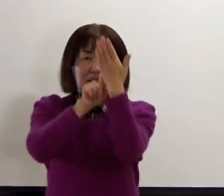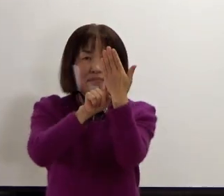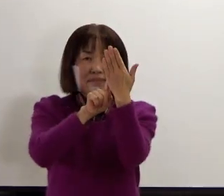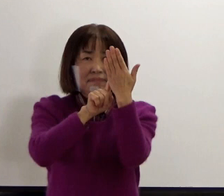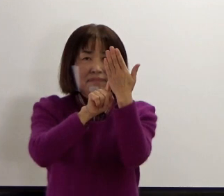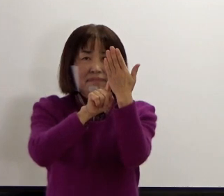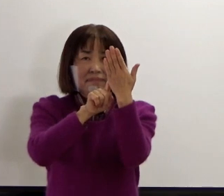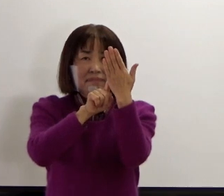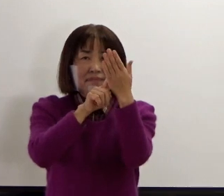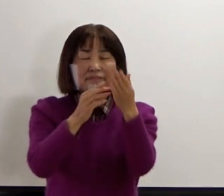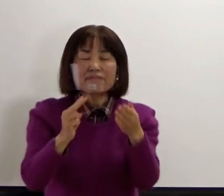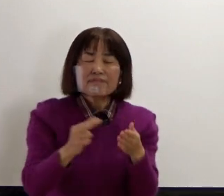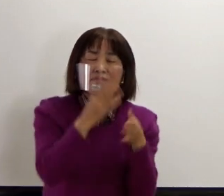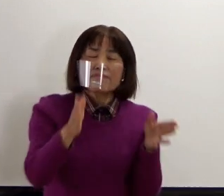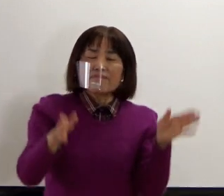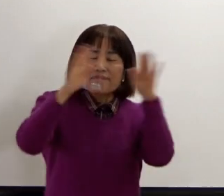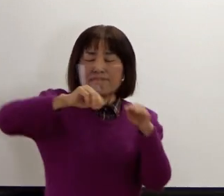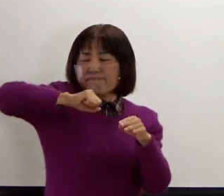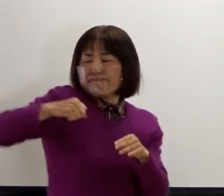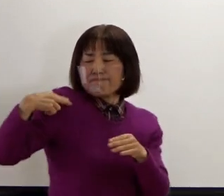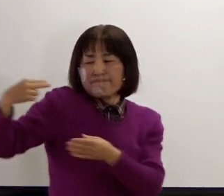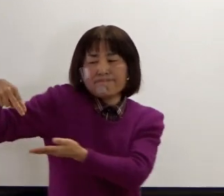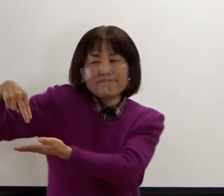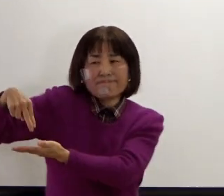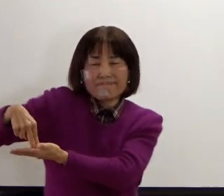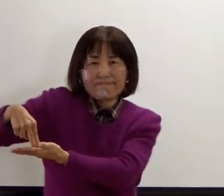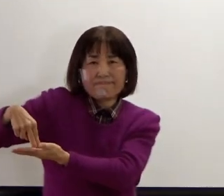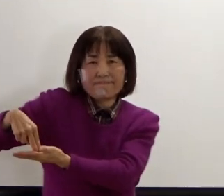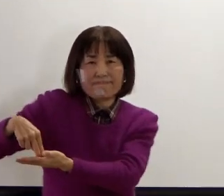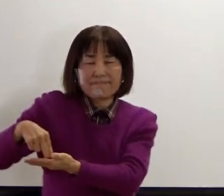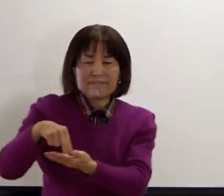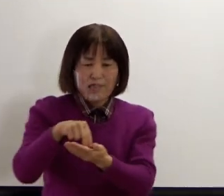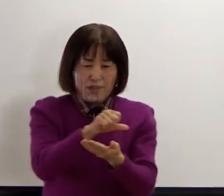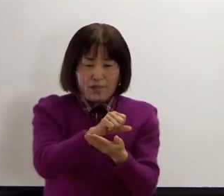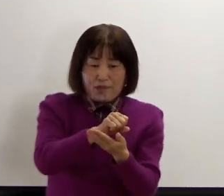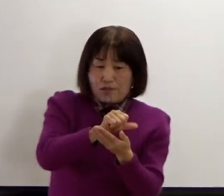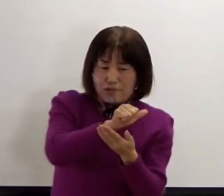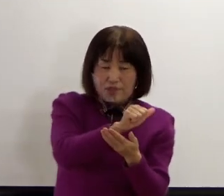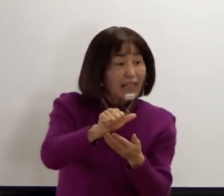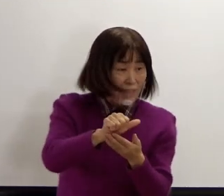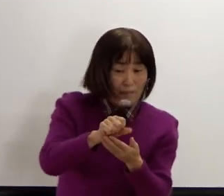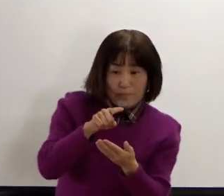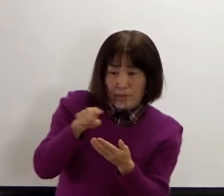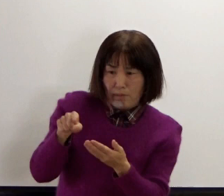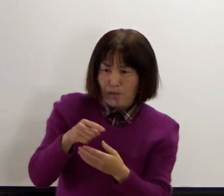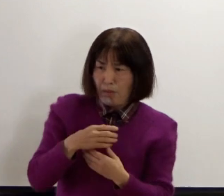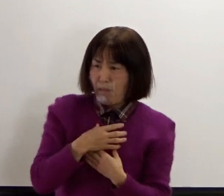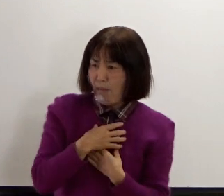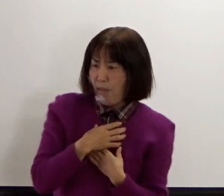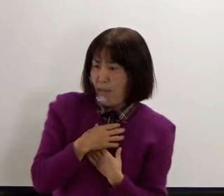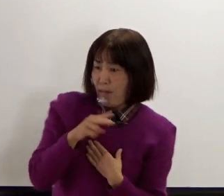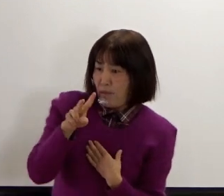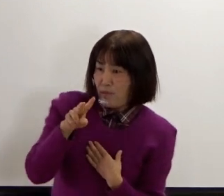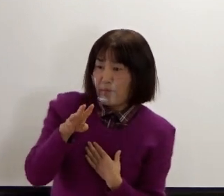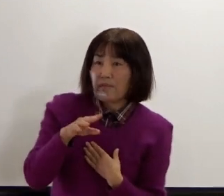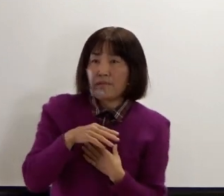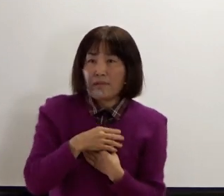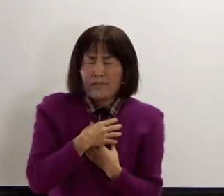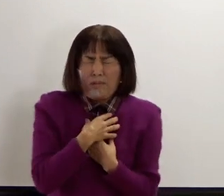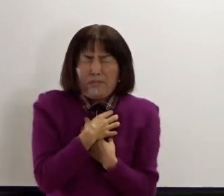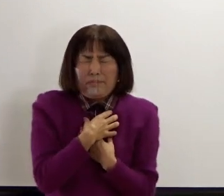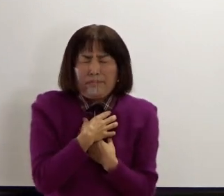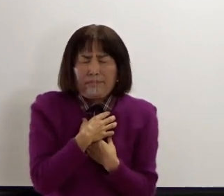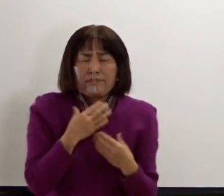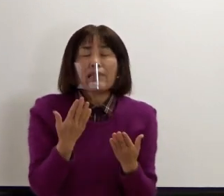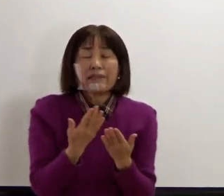ると主の天使が現れ、香壇の右に立った。ザカリアはそれを見て